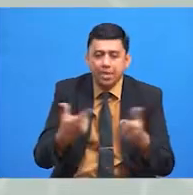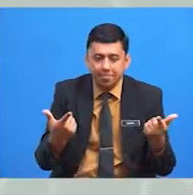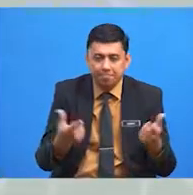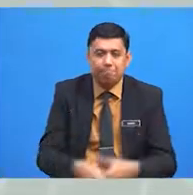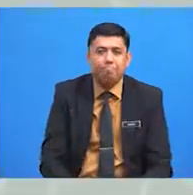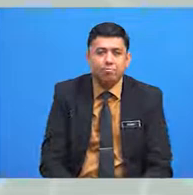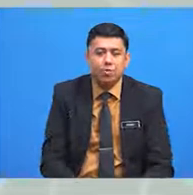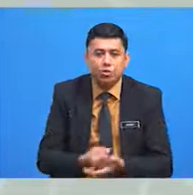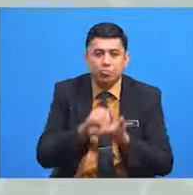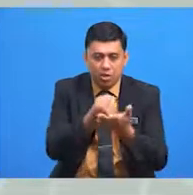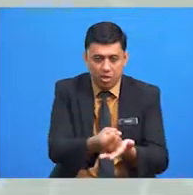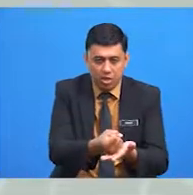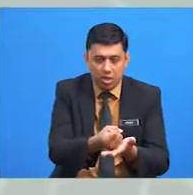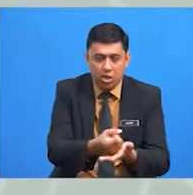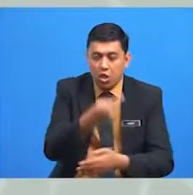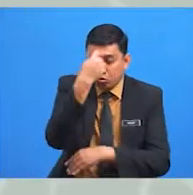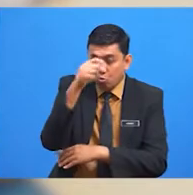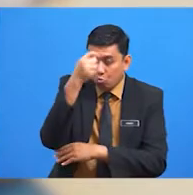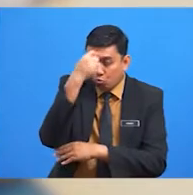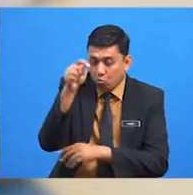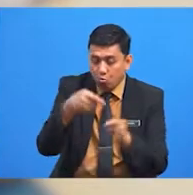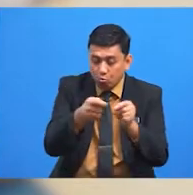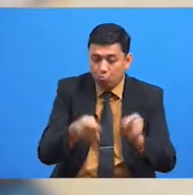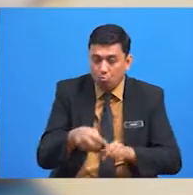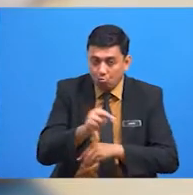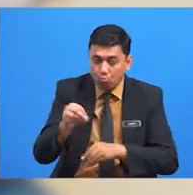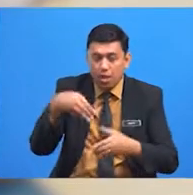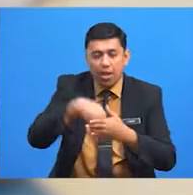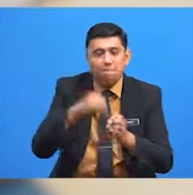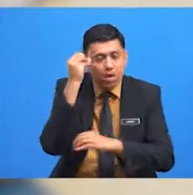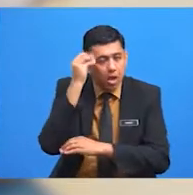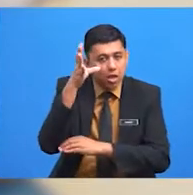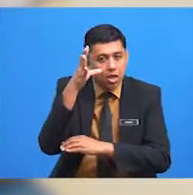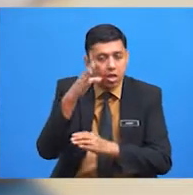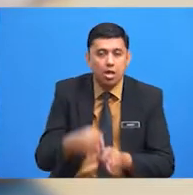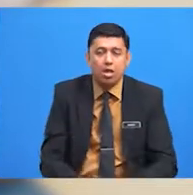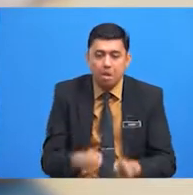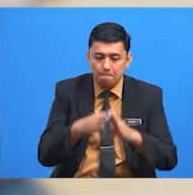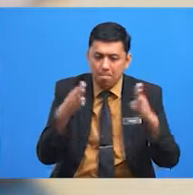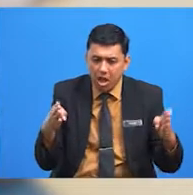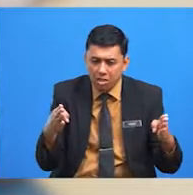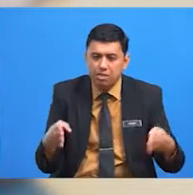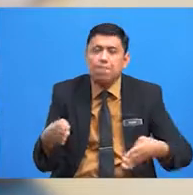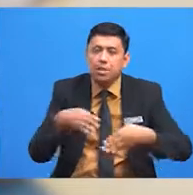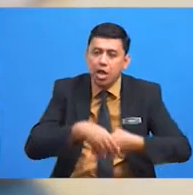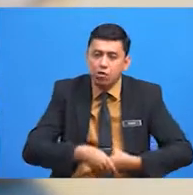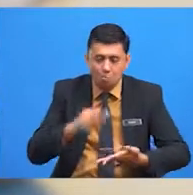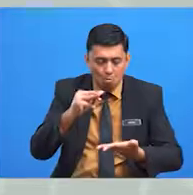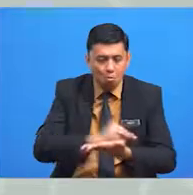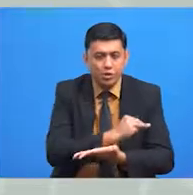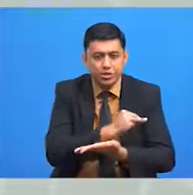Sumbangan tokoh-tokoh tempatan dalam perkembangan bahasa Melayu moden.